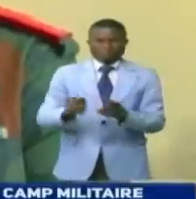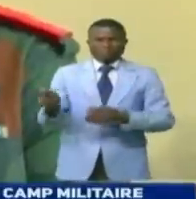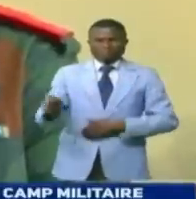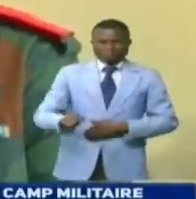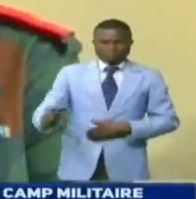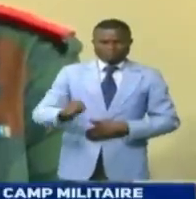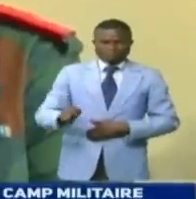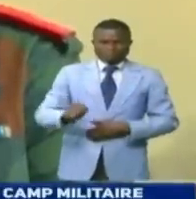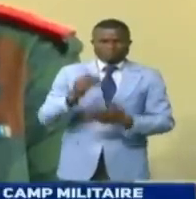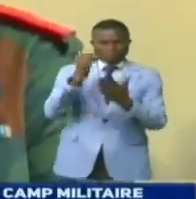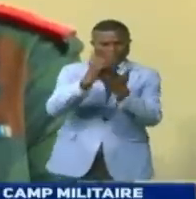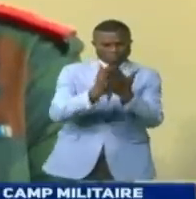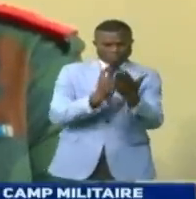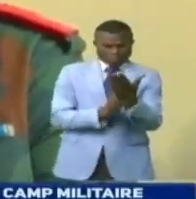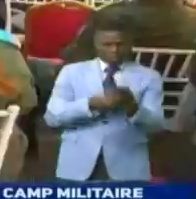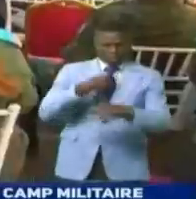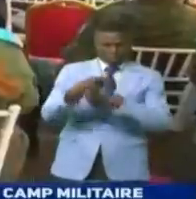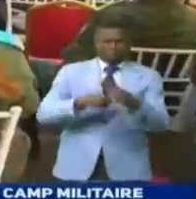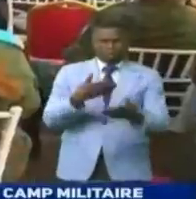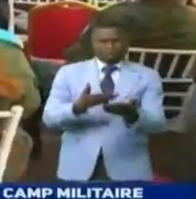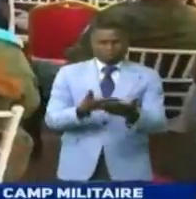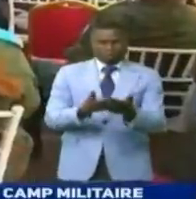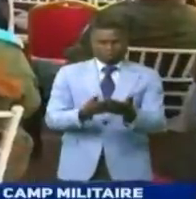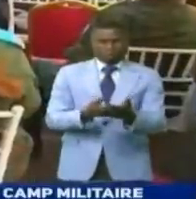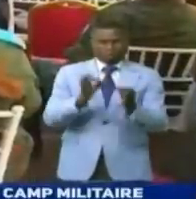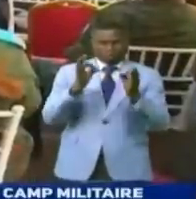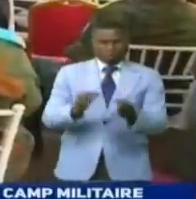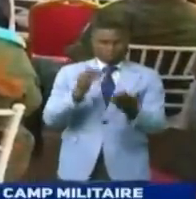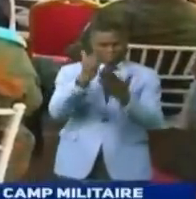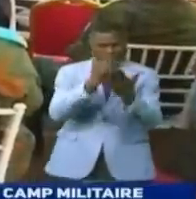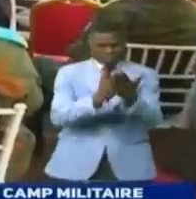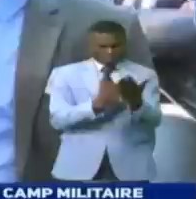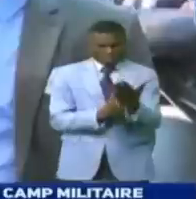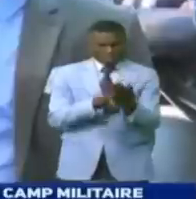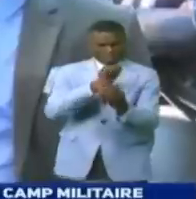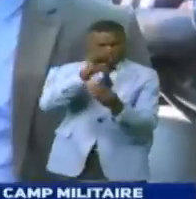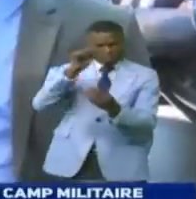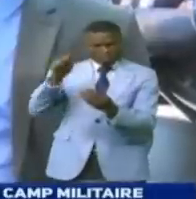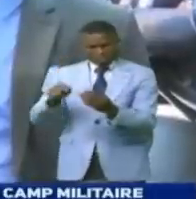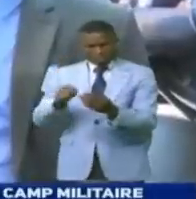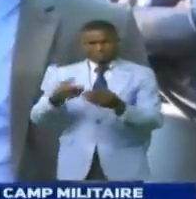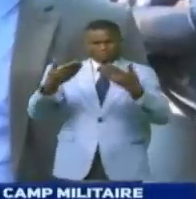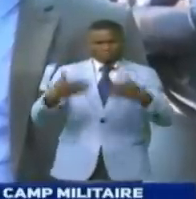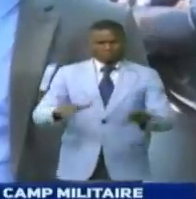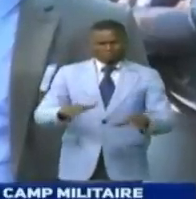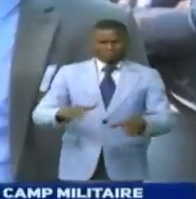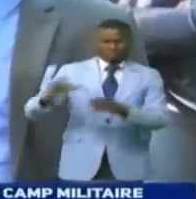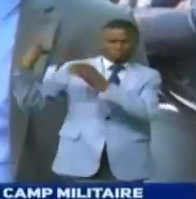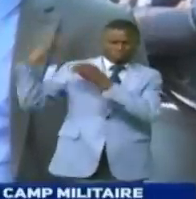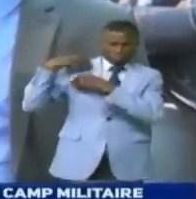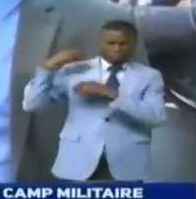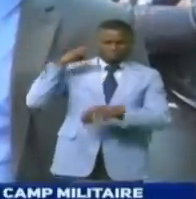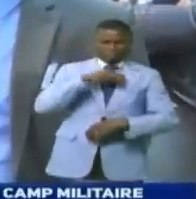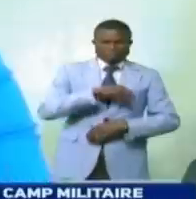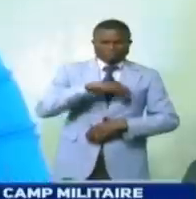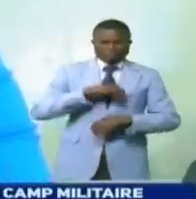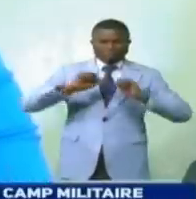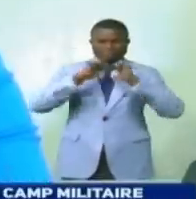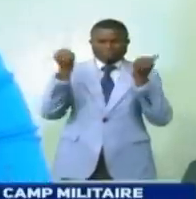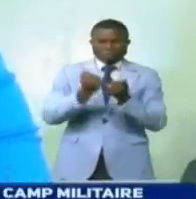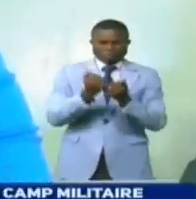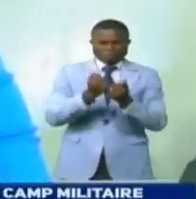un recensement avait été lancé. Alors que ce recensement se termine, la chargée des missions de l'Agence nationale de